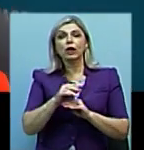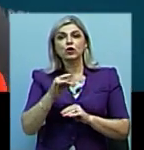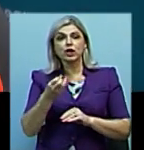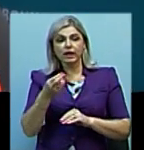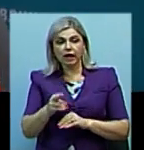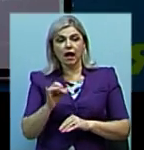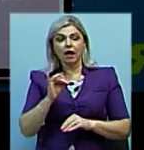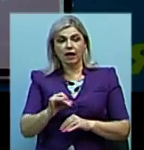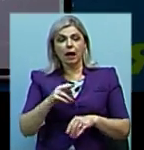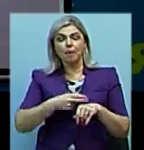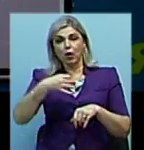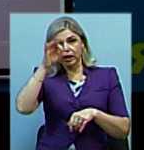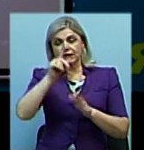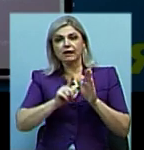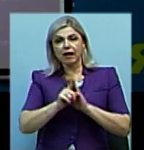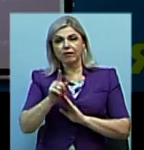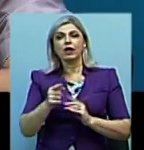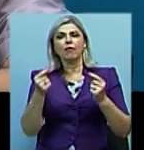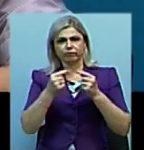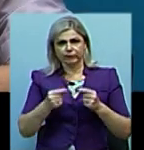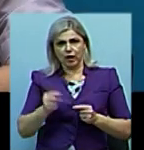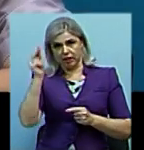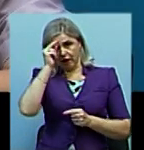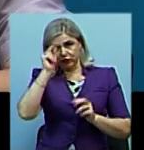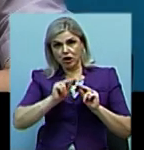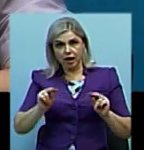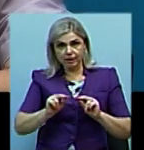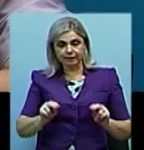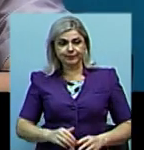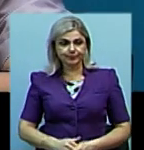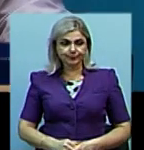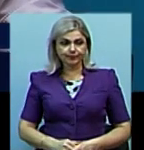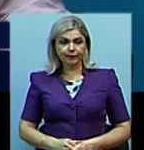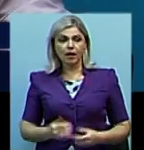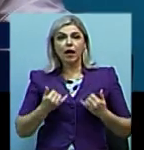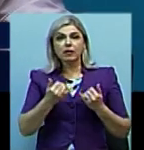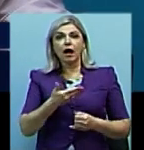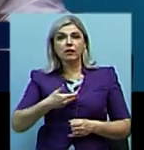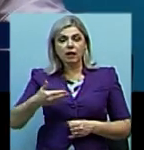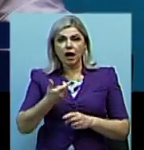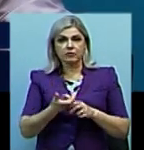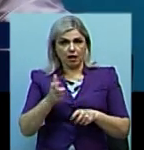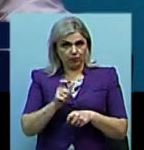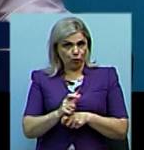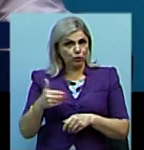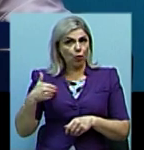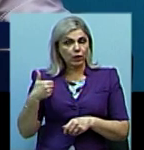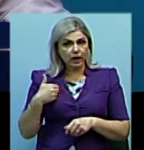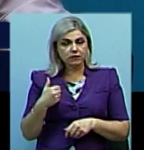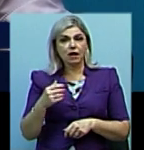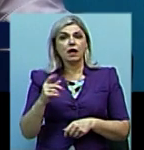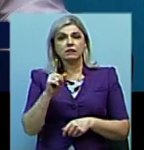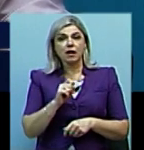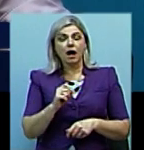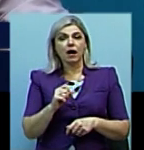диспетчери та поліцейські завершили відповідне навчання. Для нас, я вважаю, це дуже корисне на рахунок того,